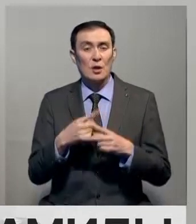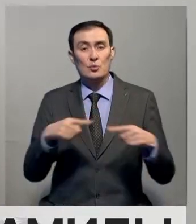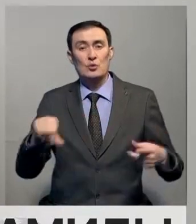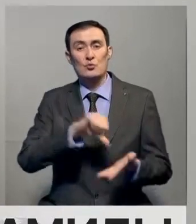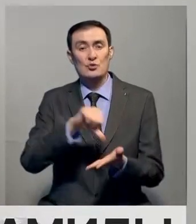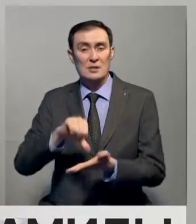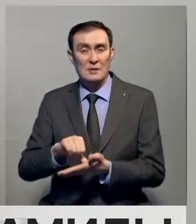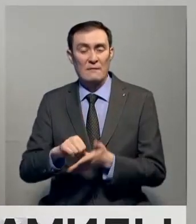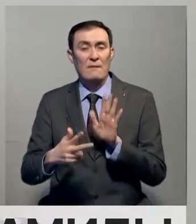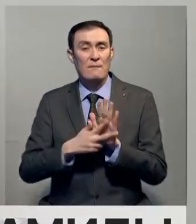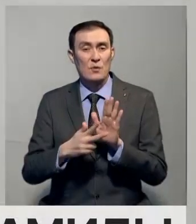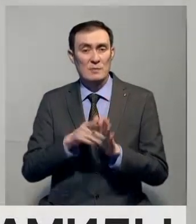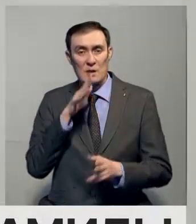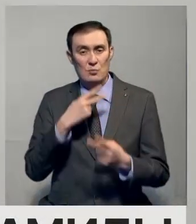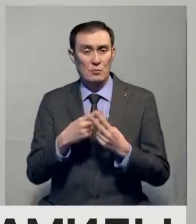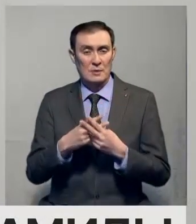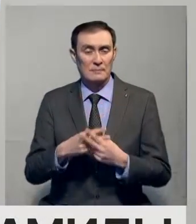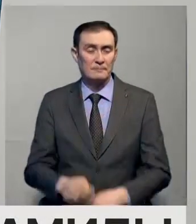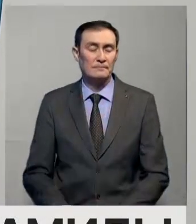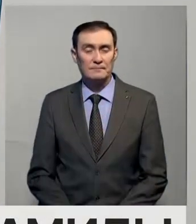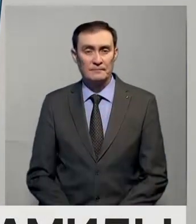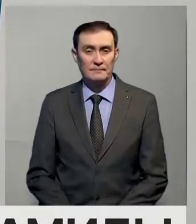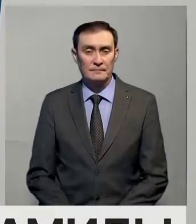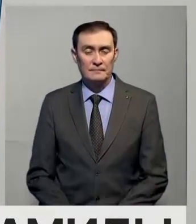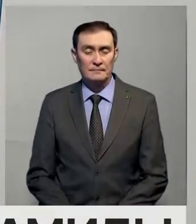остальных участников к восьми